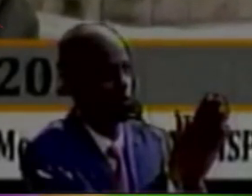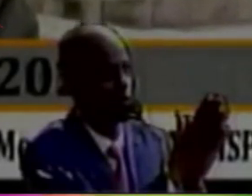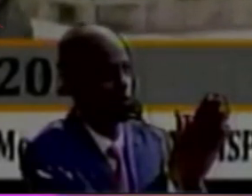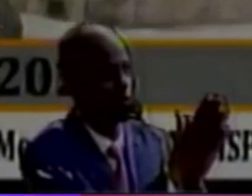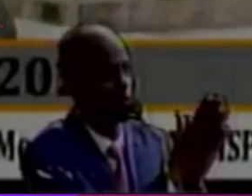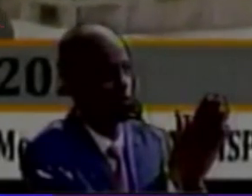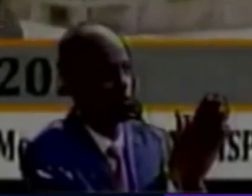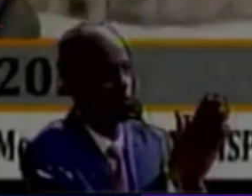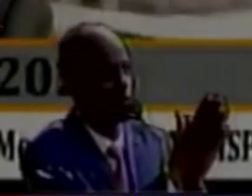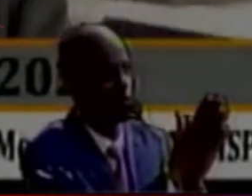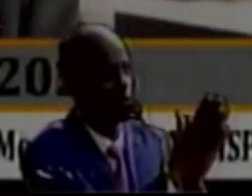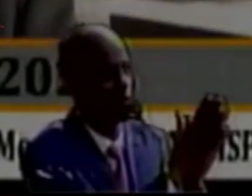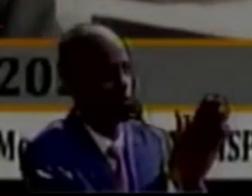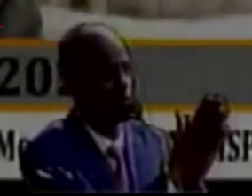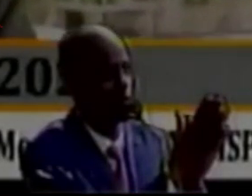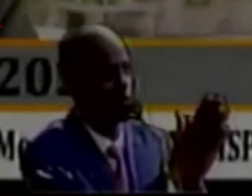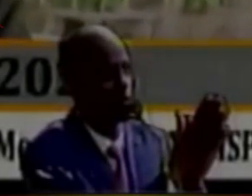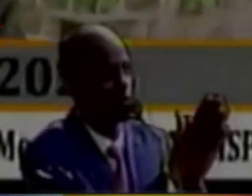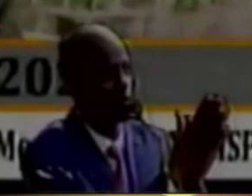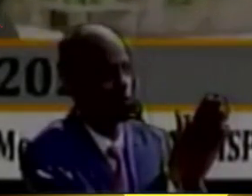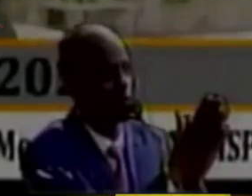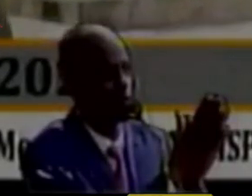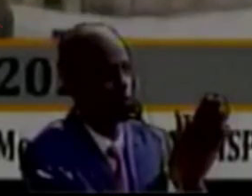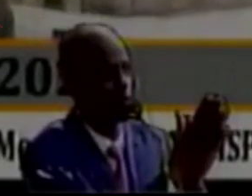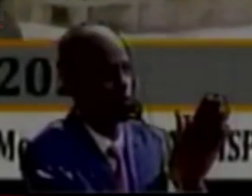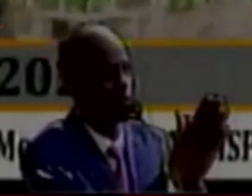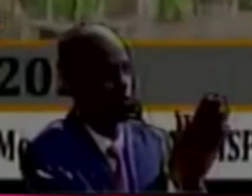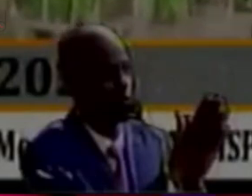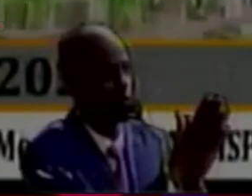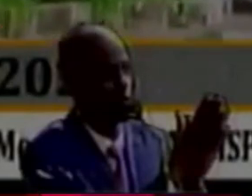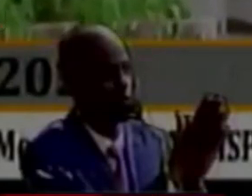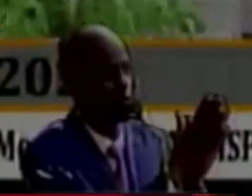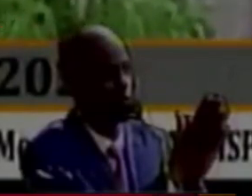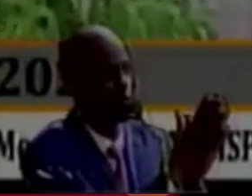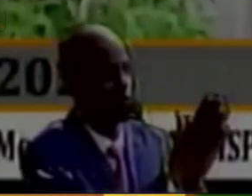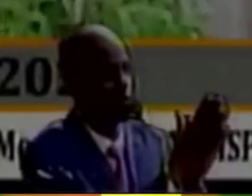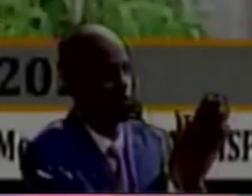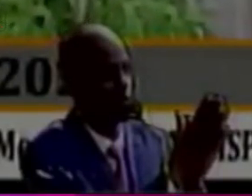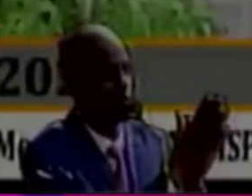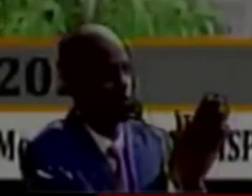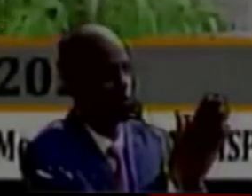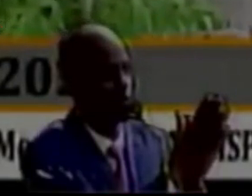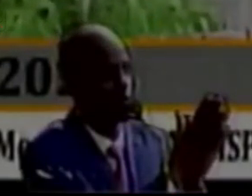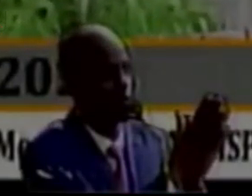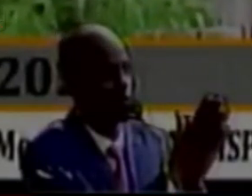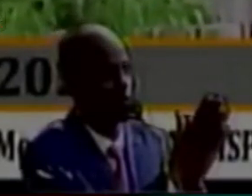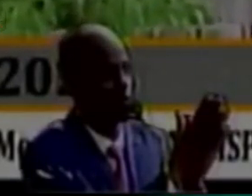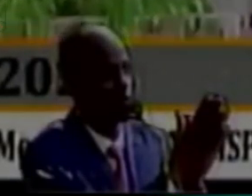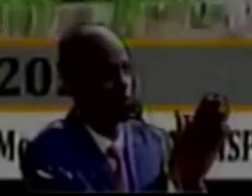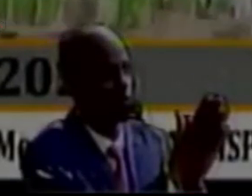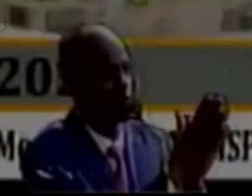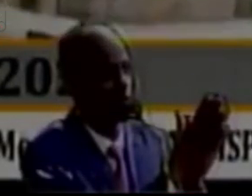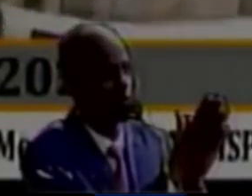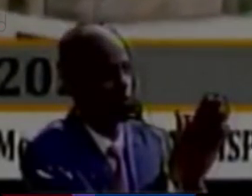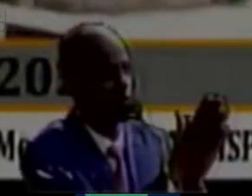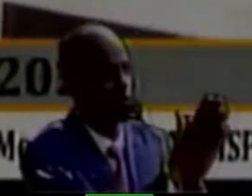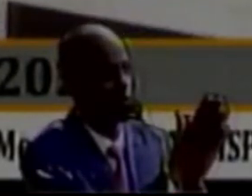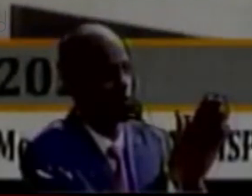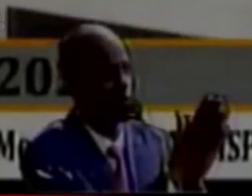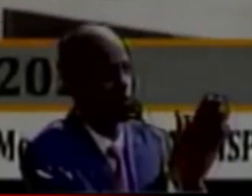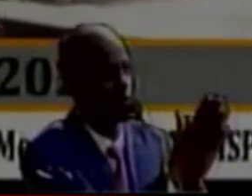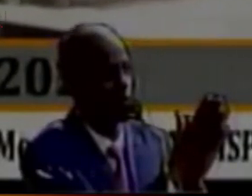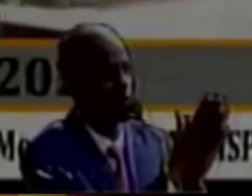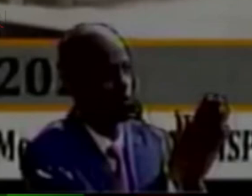relais, une approche bio, éco, psycho, socio, spirituelle. Ça veut